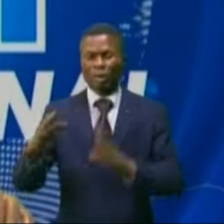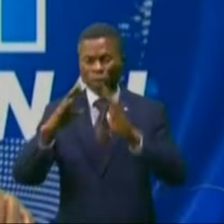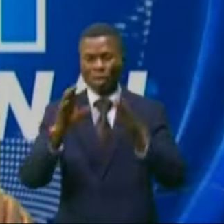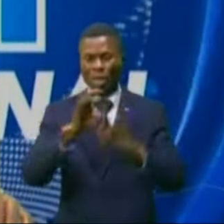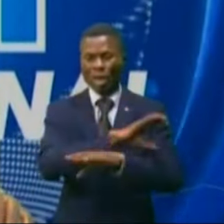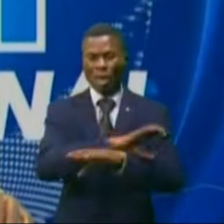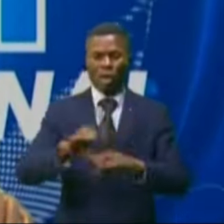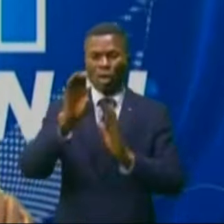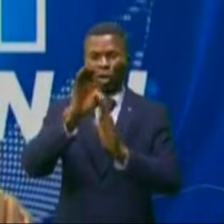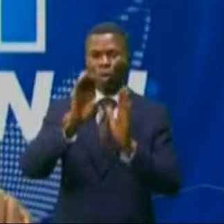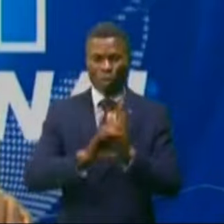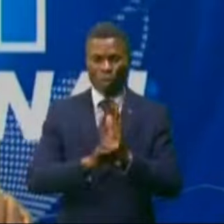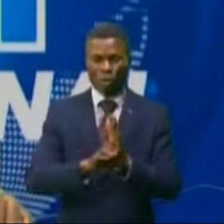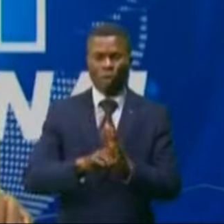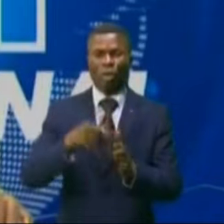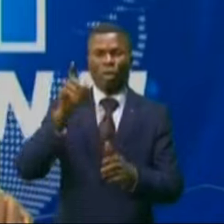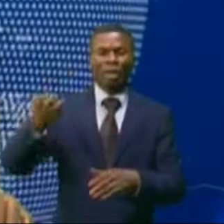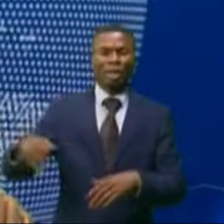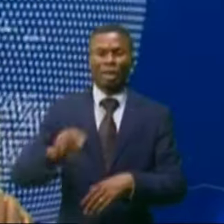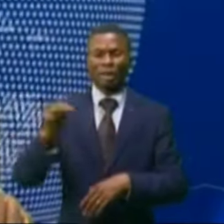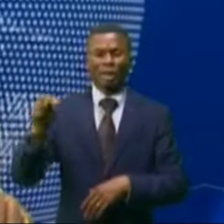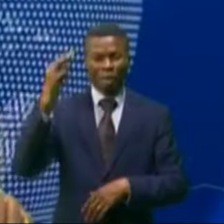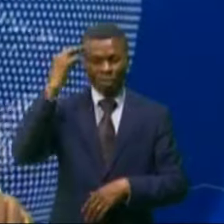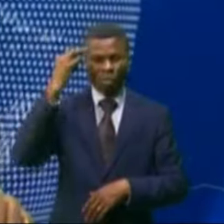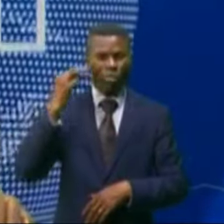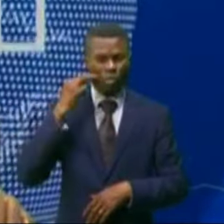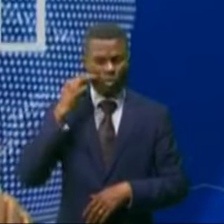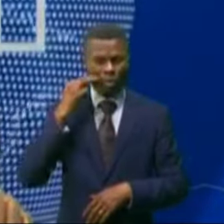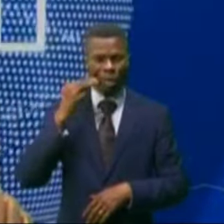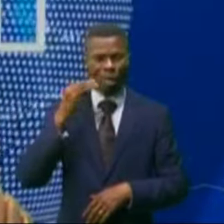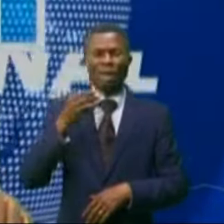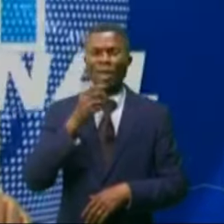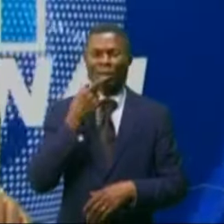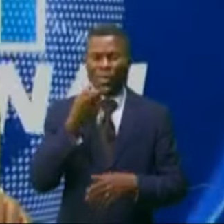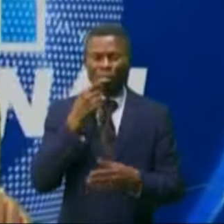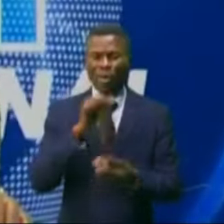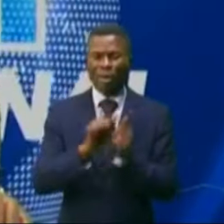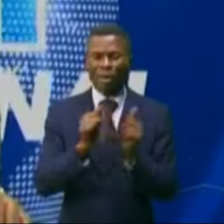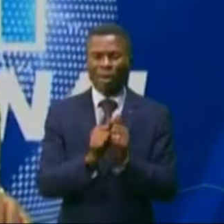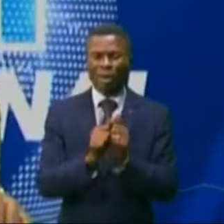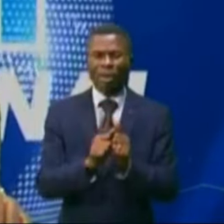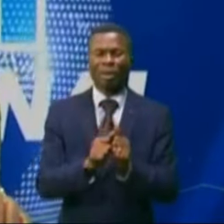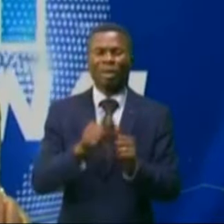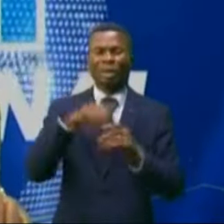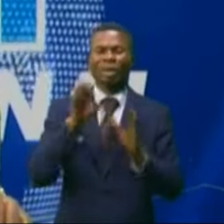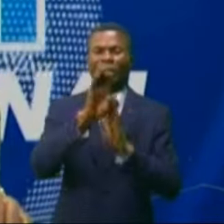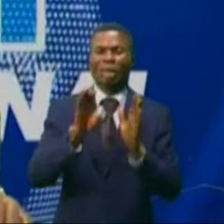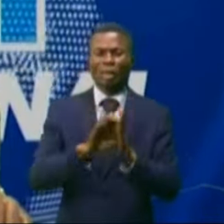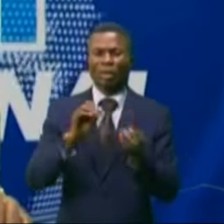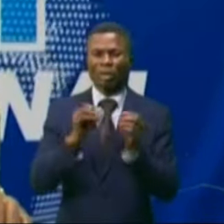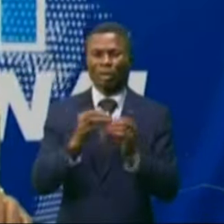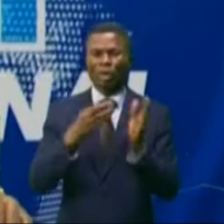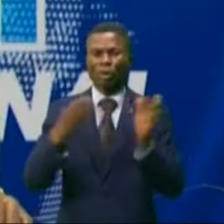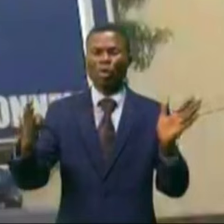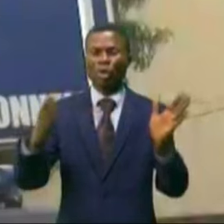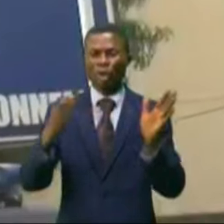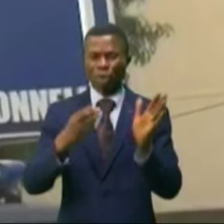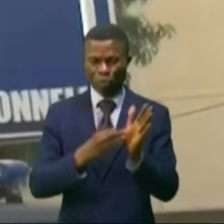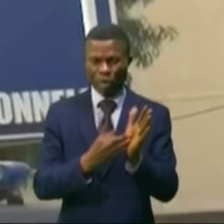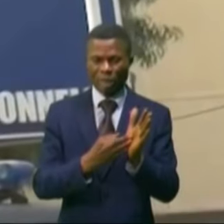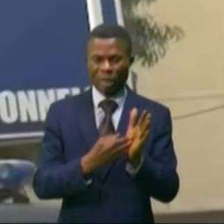constitutionnelle. Jean-Michel Samalukonde Kenge s'est conformé aux prescrits de la Constitution, nous dit Janine Kalinga.